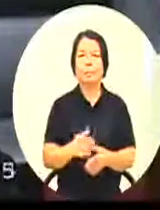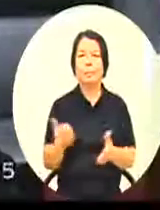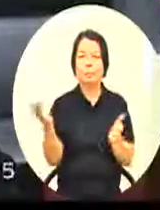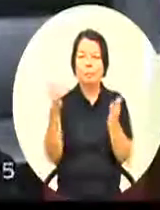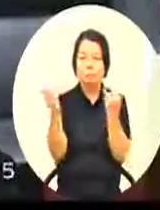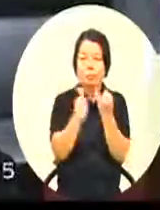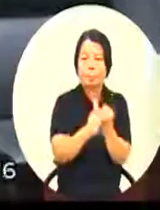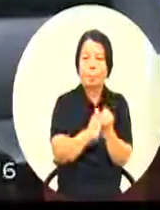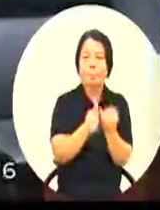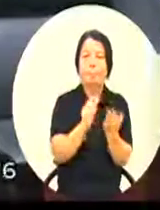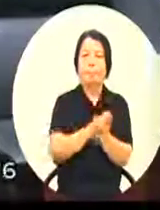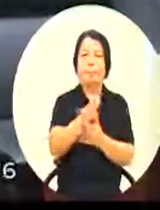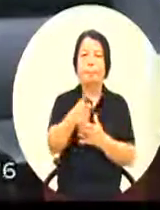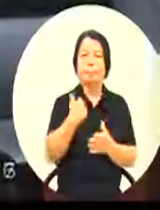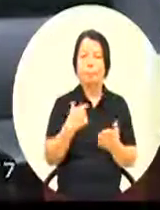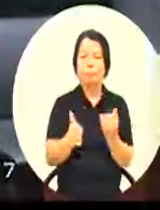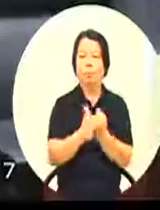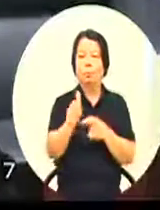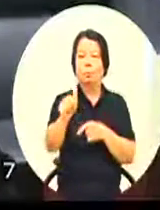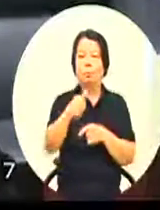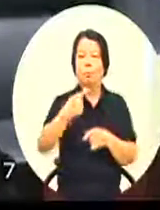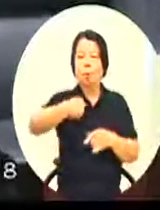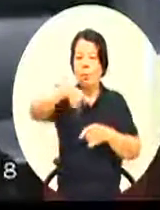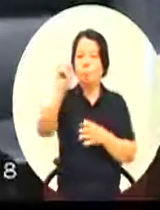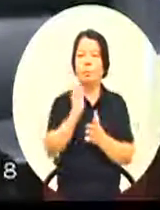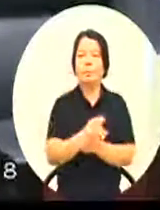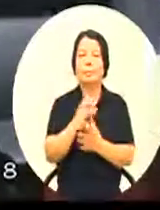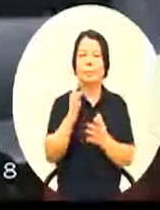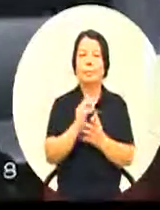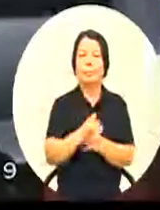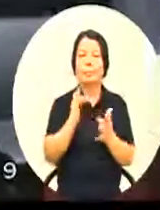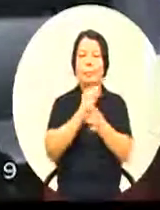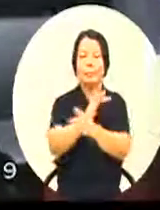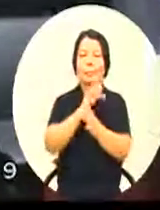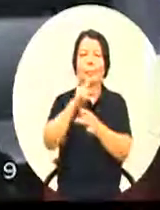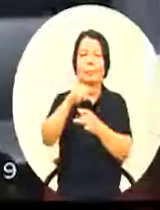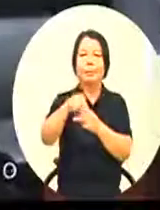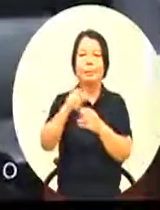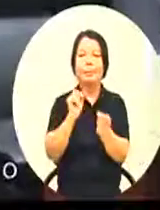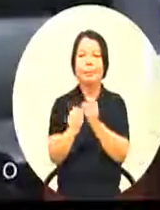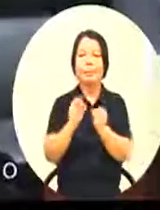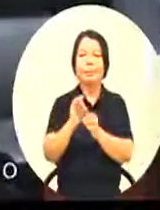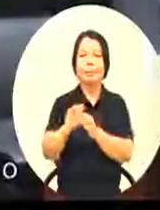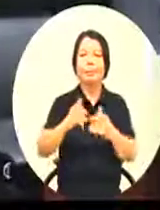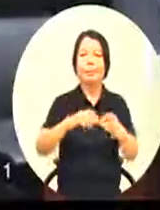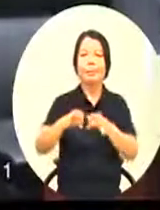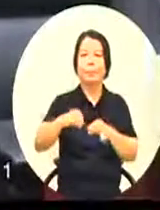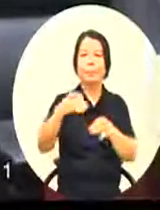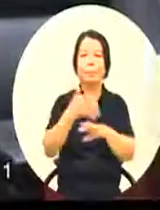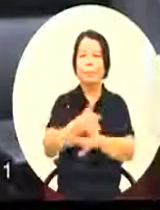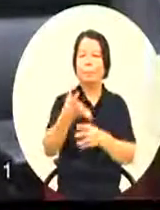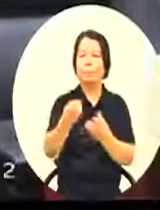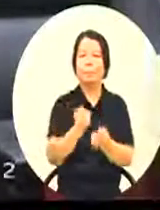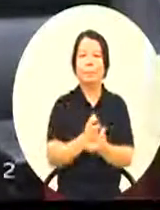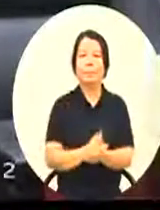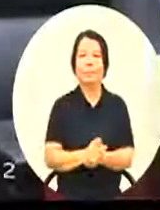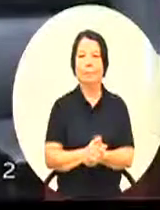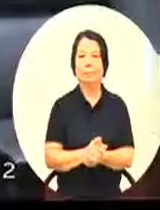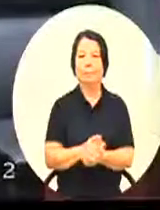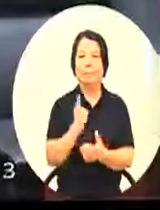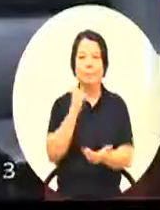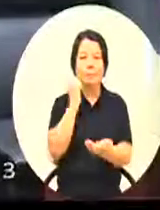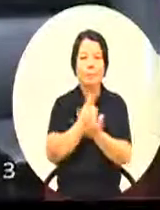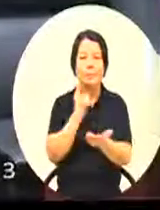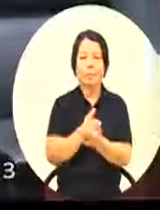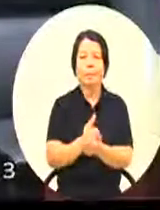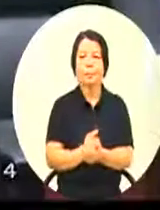婚的时候，我老公很喜欢叫我去菜市场，可是我一辈子也没有在菜市场打混过，所以我每次都